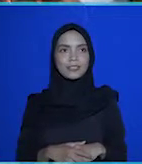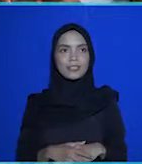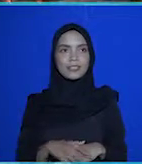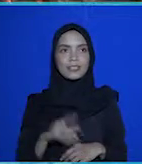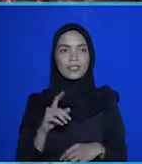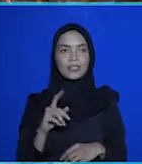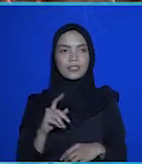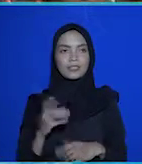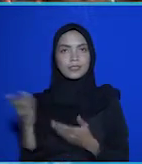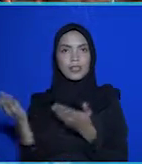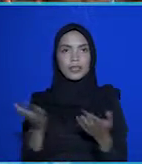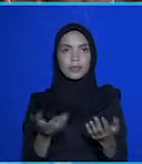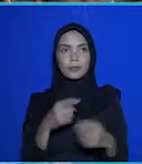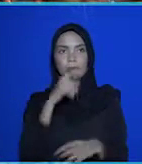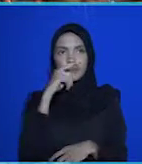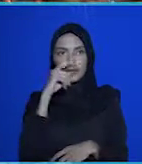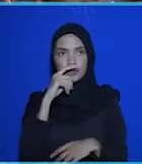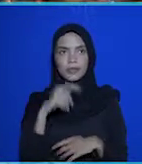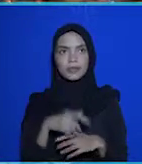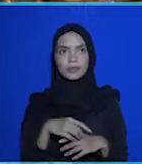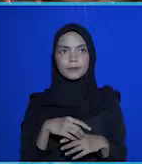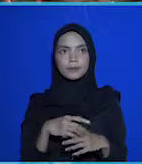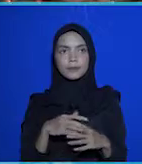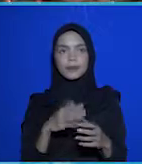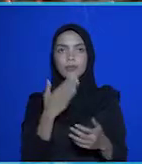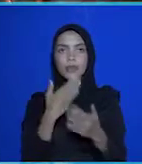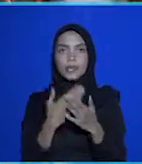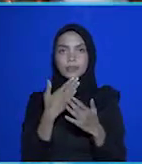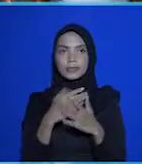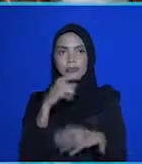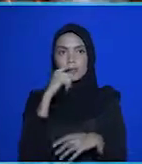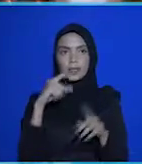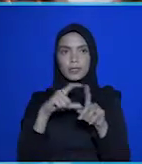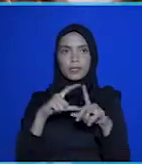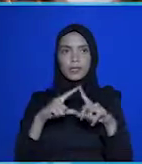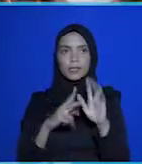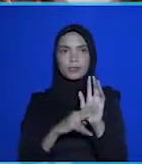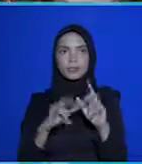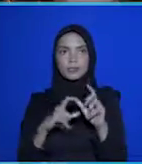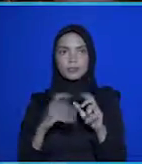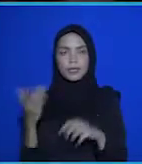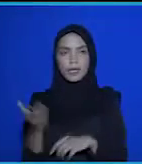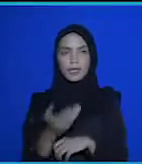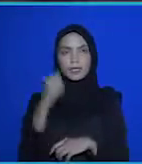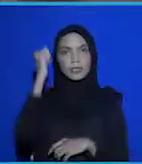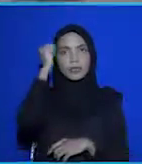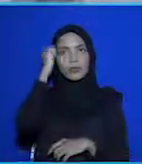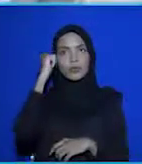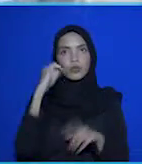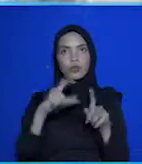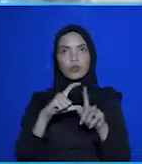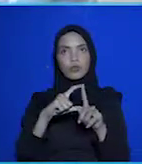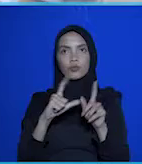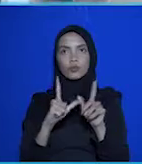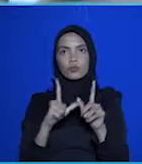untuk rapat bersama Pak Wapres. Kami persilakan. Terima kasih Pak Danis. Kami